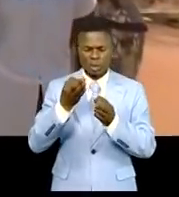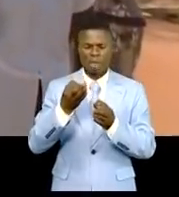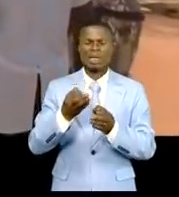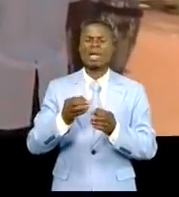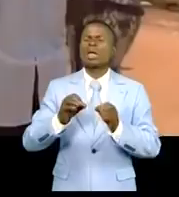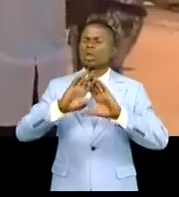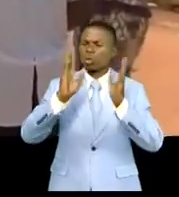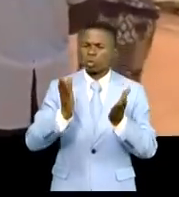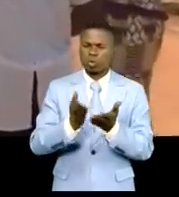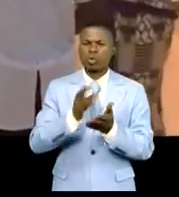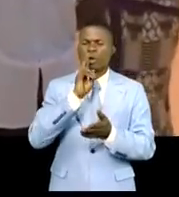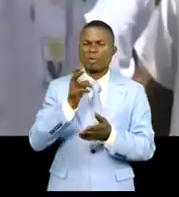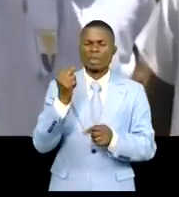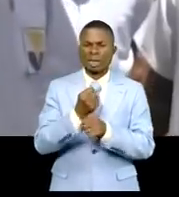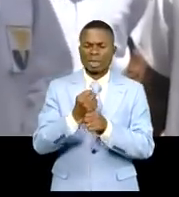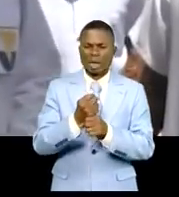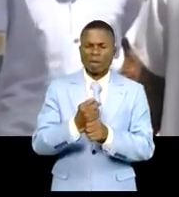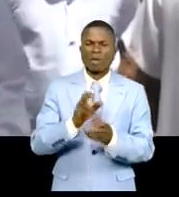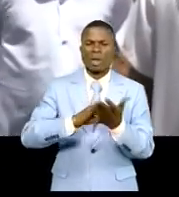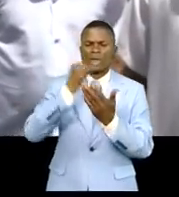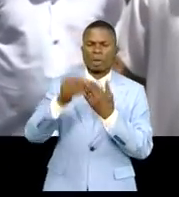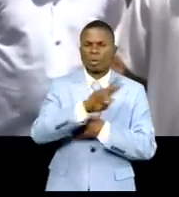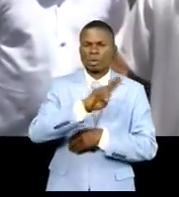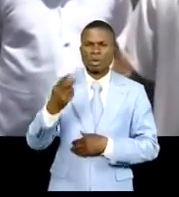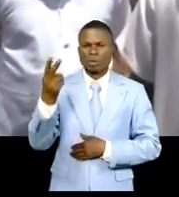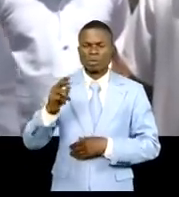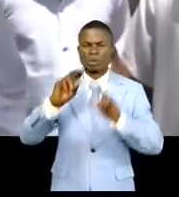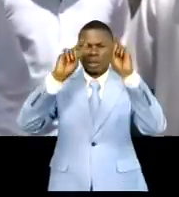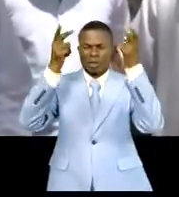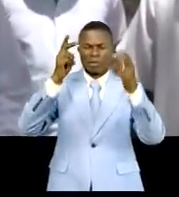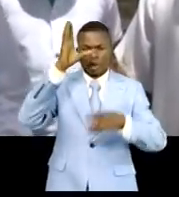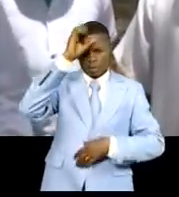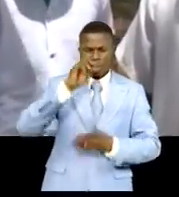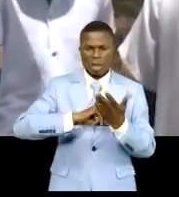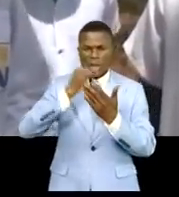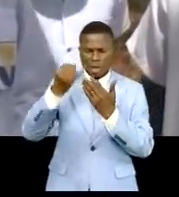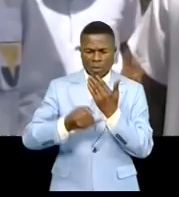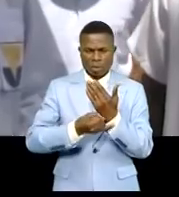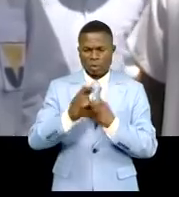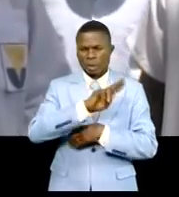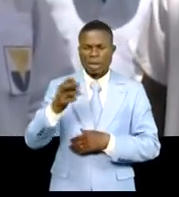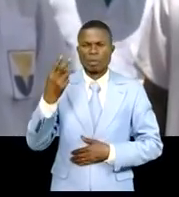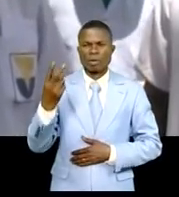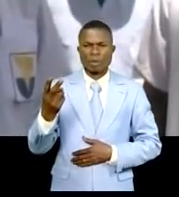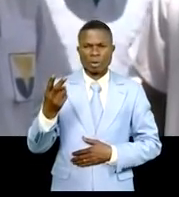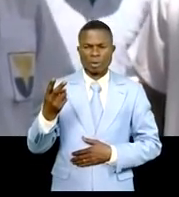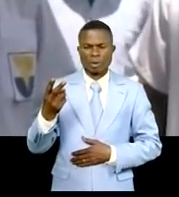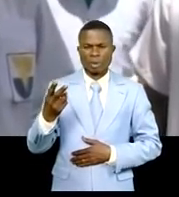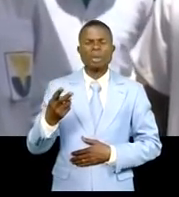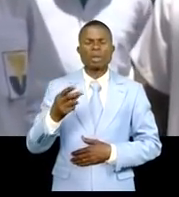exécutés dans le cadre du projet 2020. Dans la vue des bandes par rapport au projet 2020, nous avons les travaux de